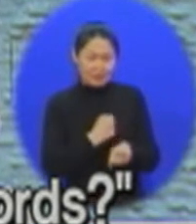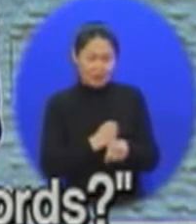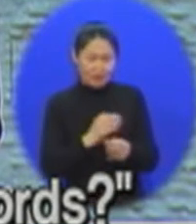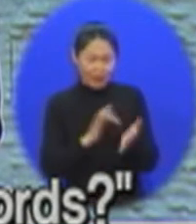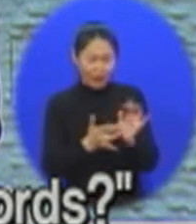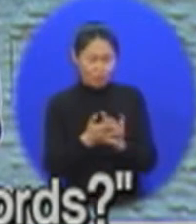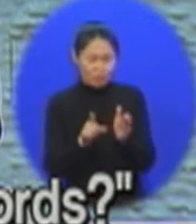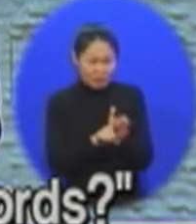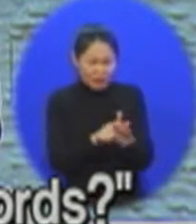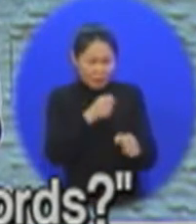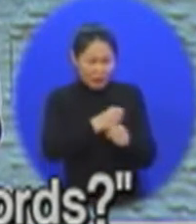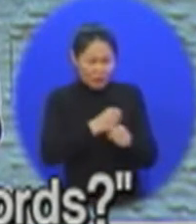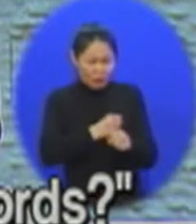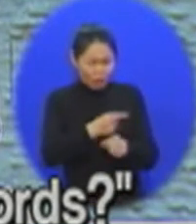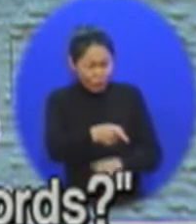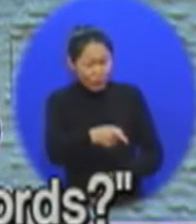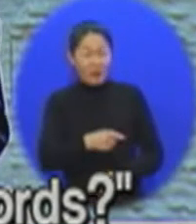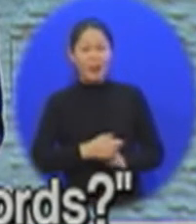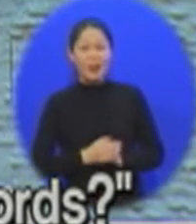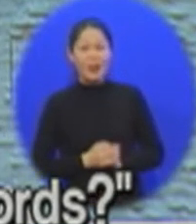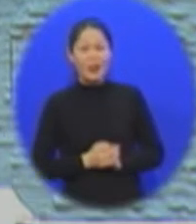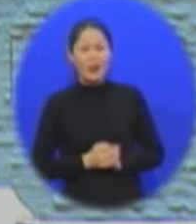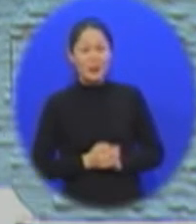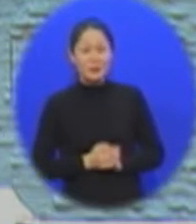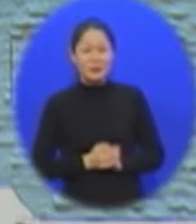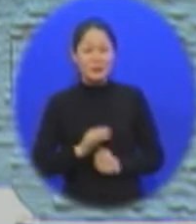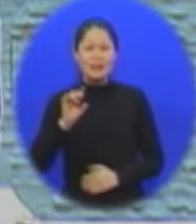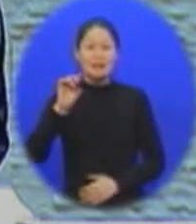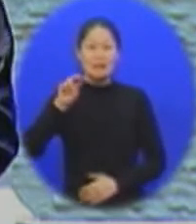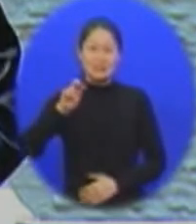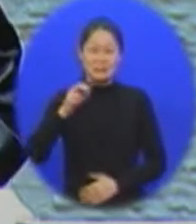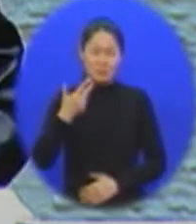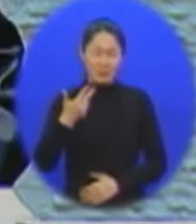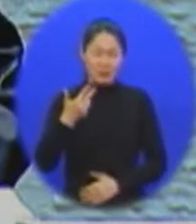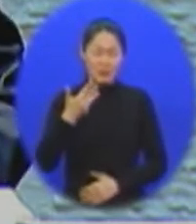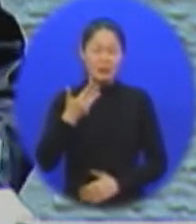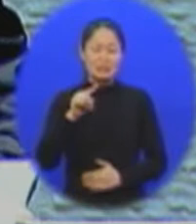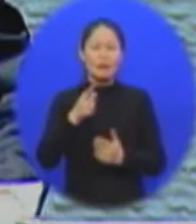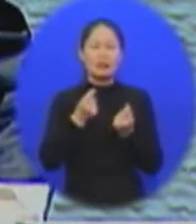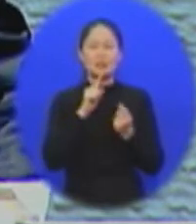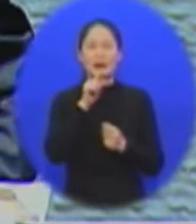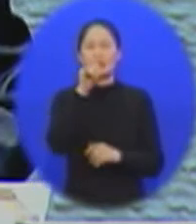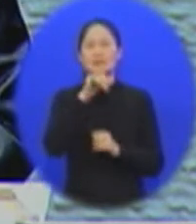예수 믿게 하려고 하는 거야 28 전에 그렇게 말했잖아요